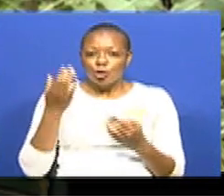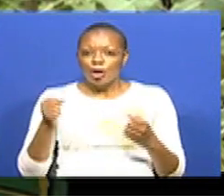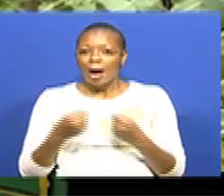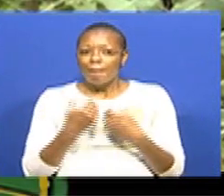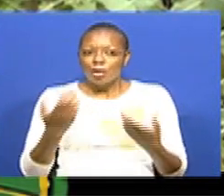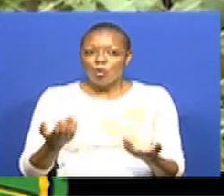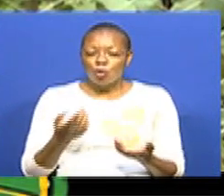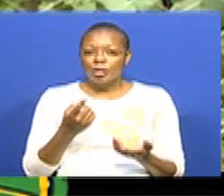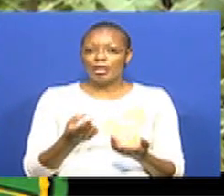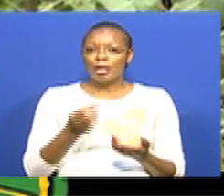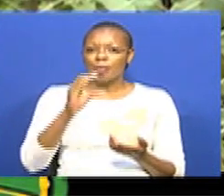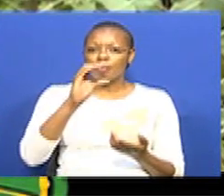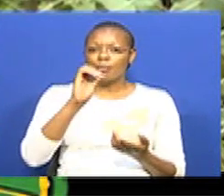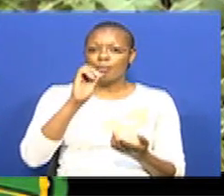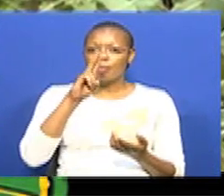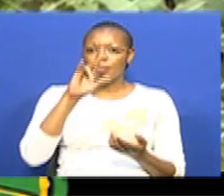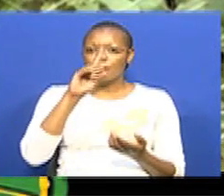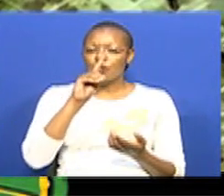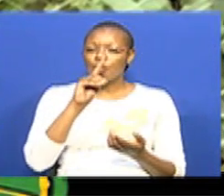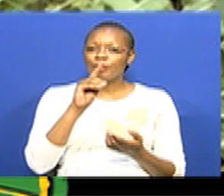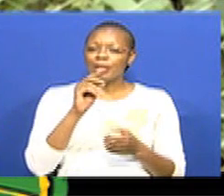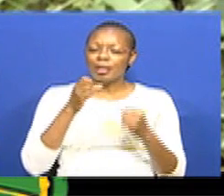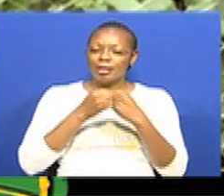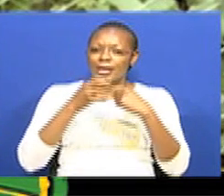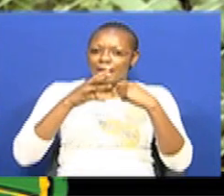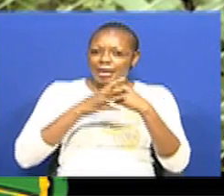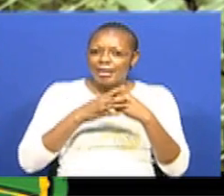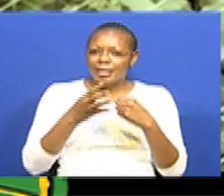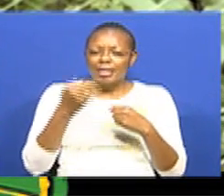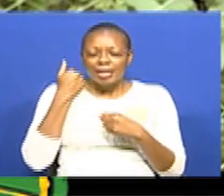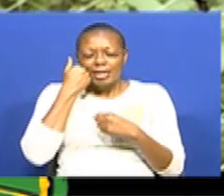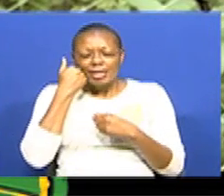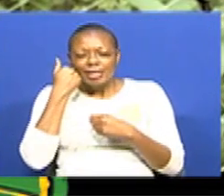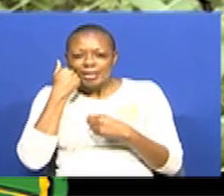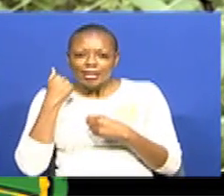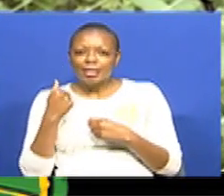kills a lot of people, and it has some